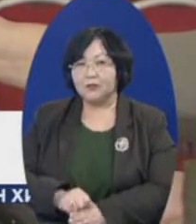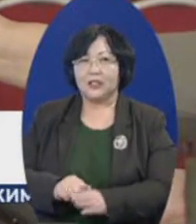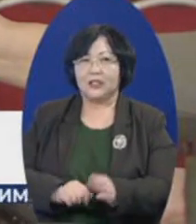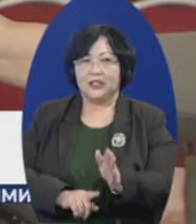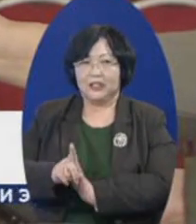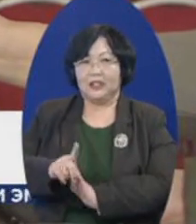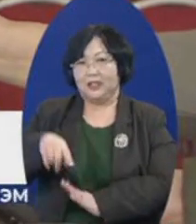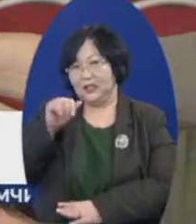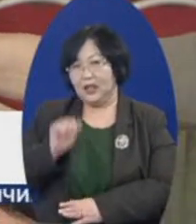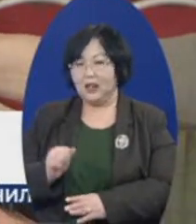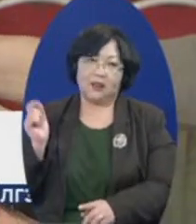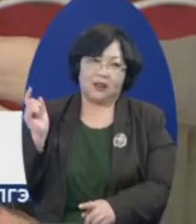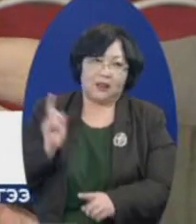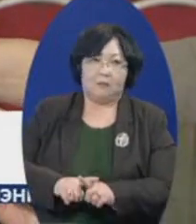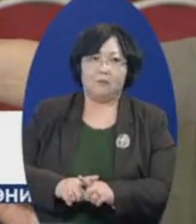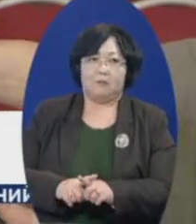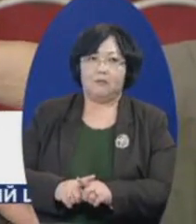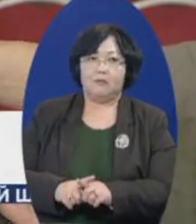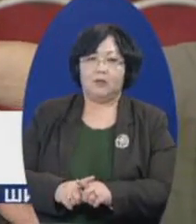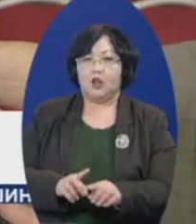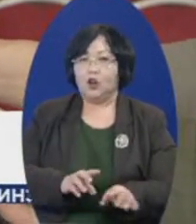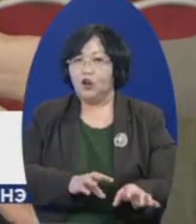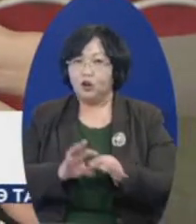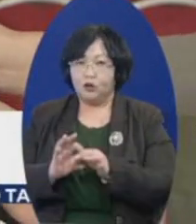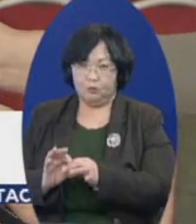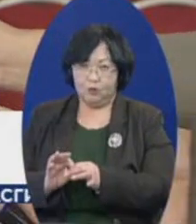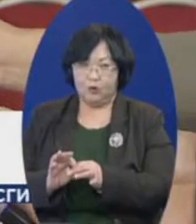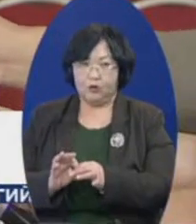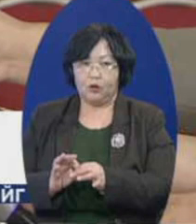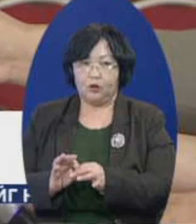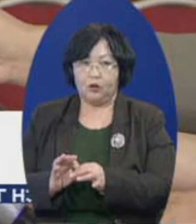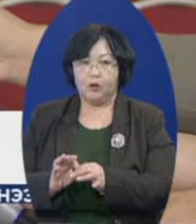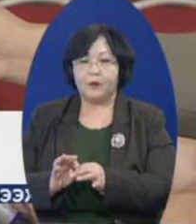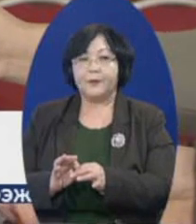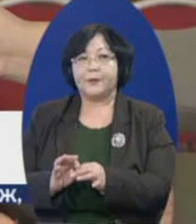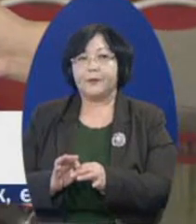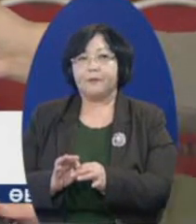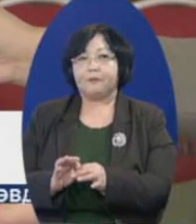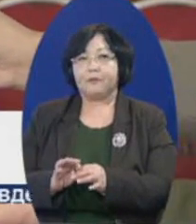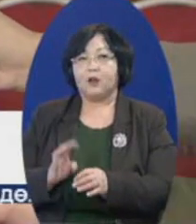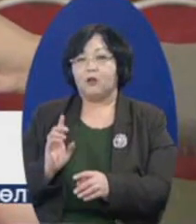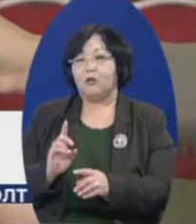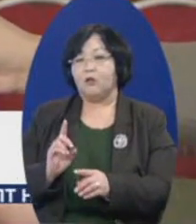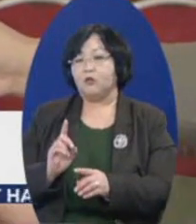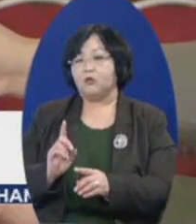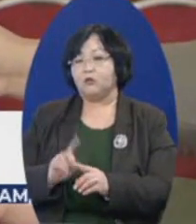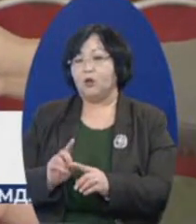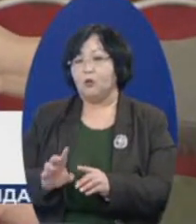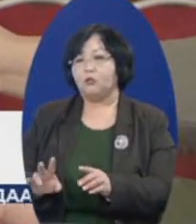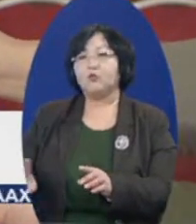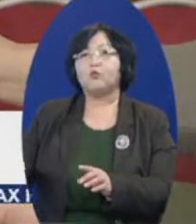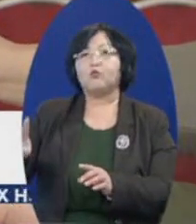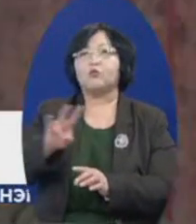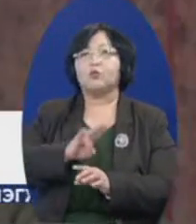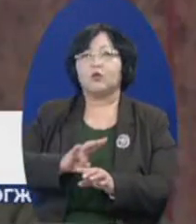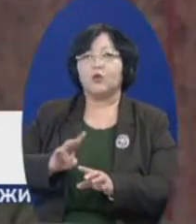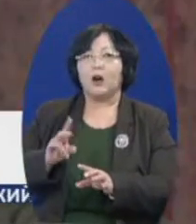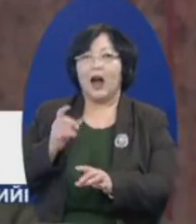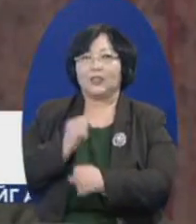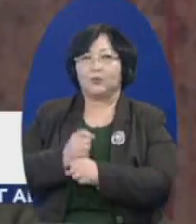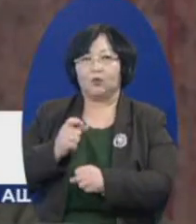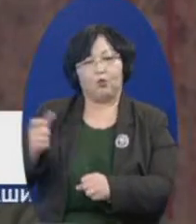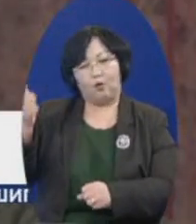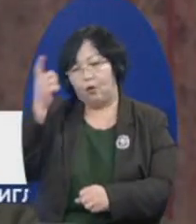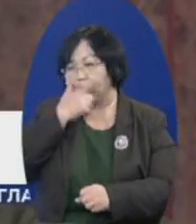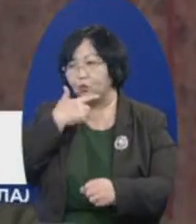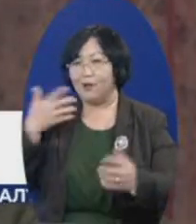цалин үнийг мэдүүлсэн. За тэгээд энэтхэгийн үйлдэл яаж нэг бол одоо орондоо яа бүх салбар ажиллахгүй байх. Өнөөдөр нэг суманд